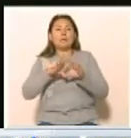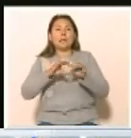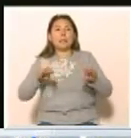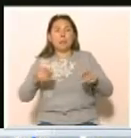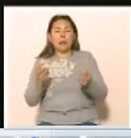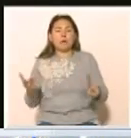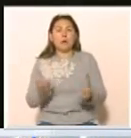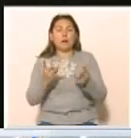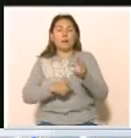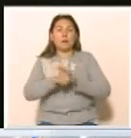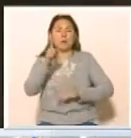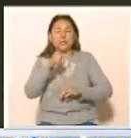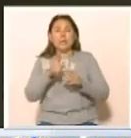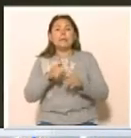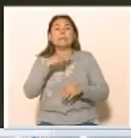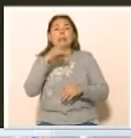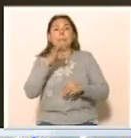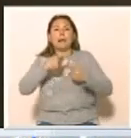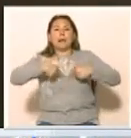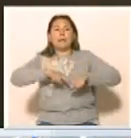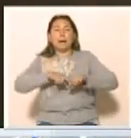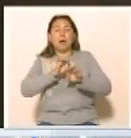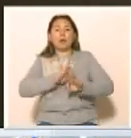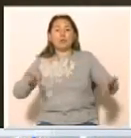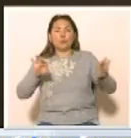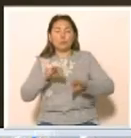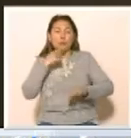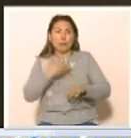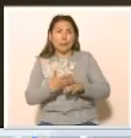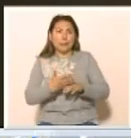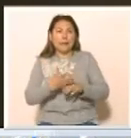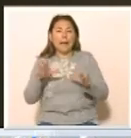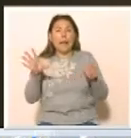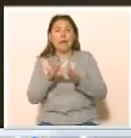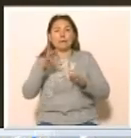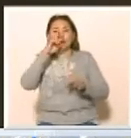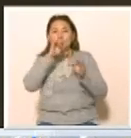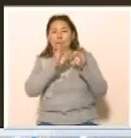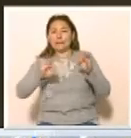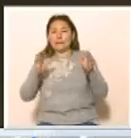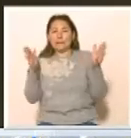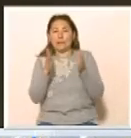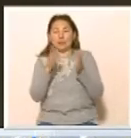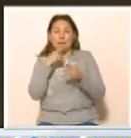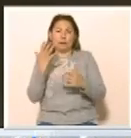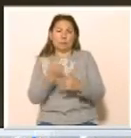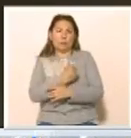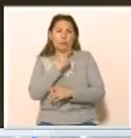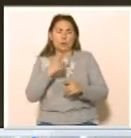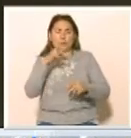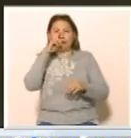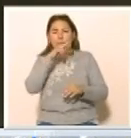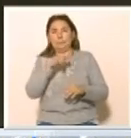жанған. Төтенше жағдайлар департамент мамандарының айтуынша, тілсіз жаудың шығуына электр сымдарының қысқаша тұйықталуы себеп